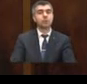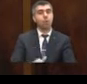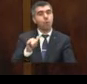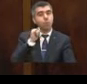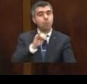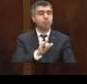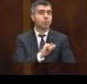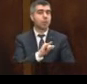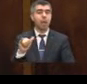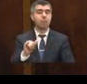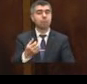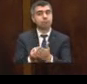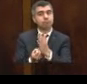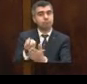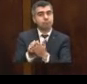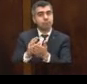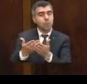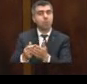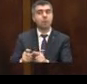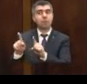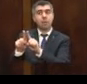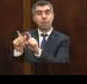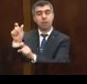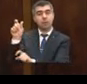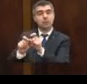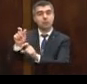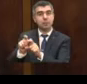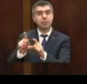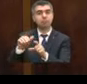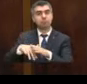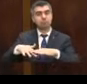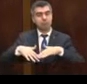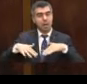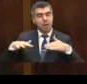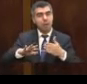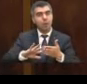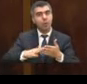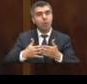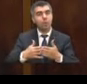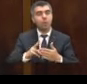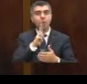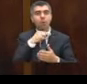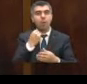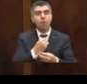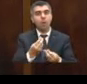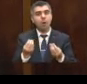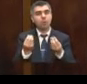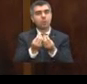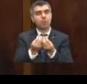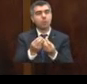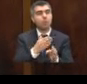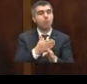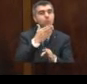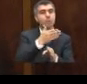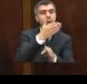ثقة المواطنين فيما بينهم وفي المؤسسات الوطنية التي تجمعهم والإيمان في مستقبل أفضل.